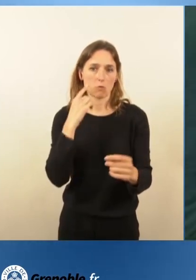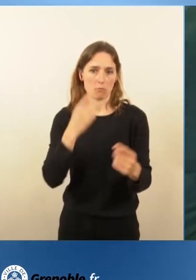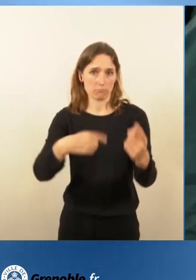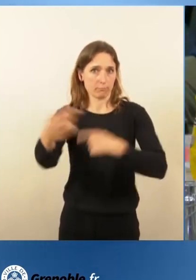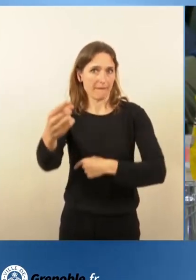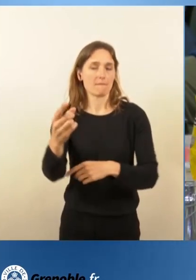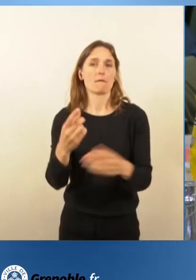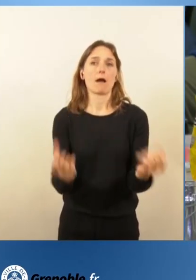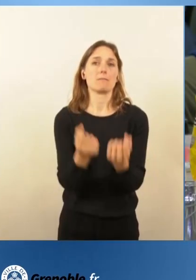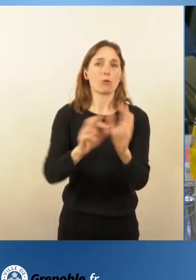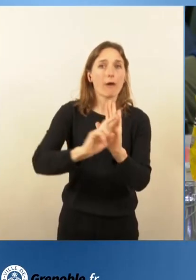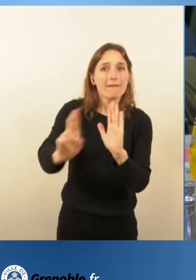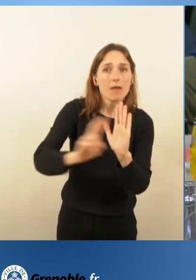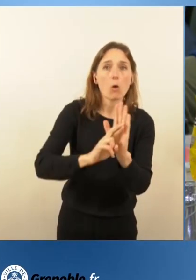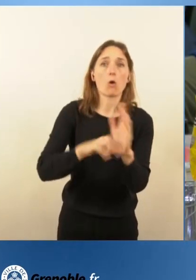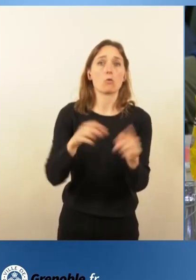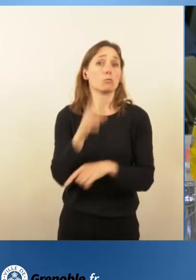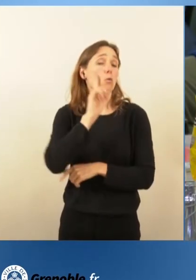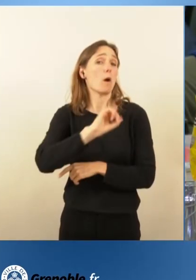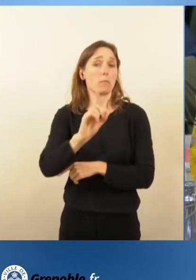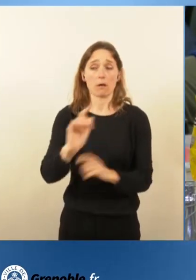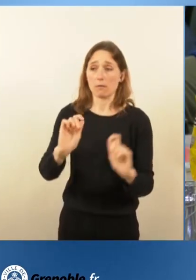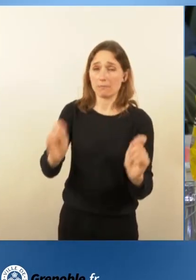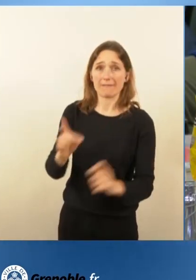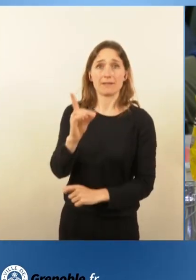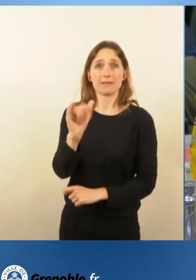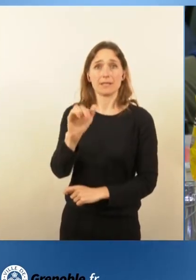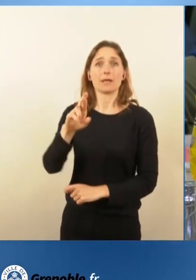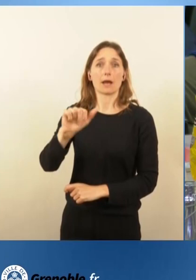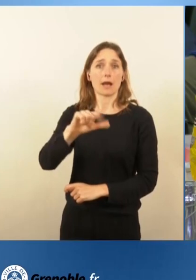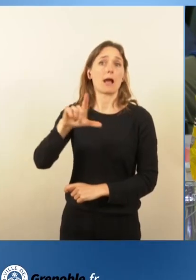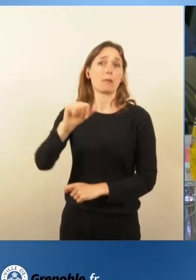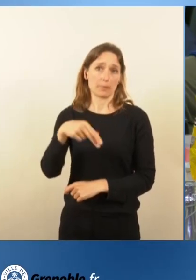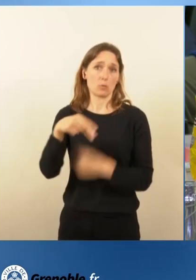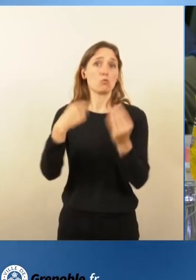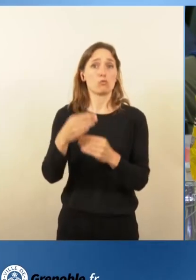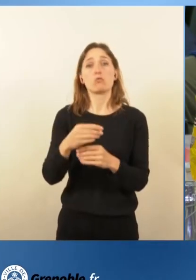référent et puis éventuellement diralpe voir ou ATSEM